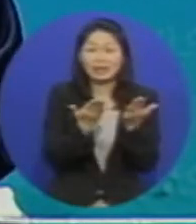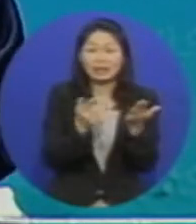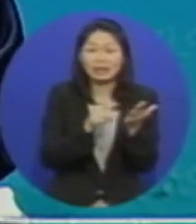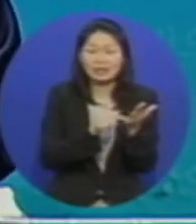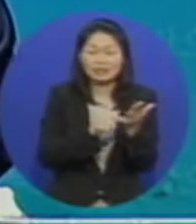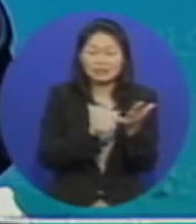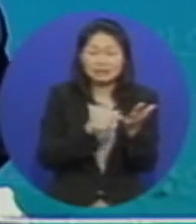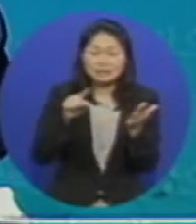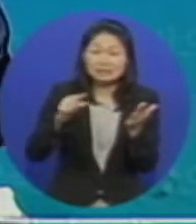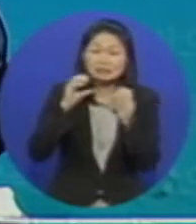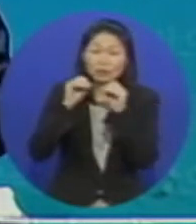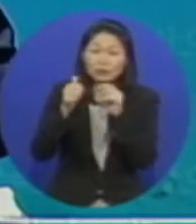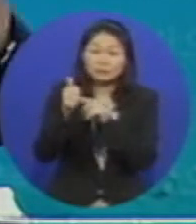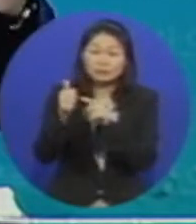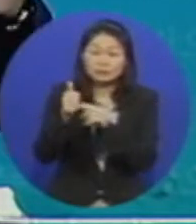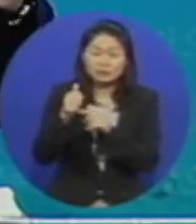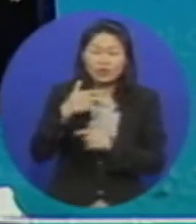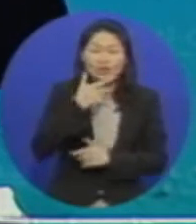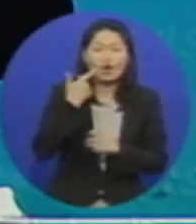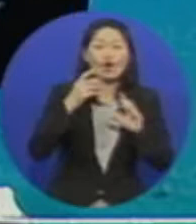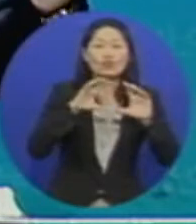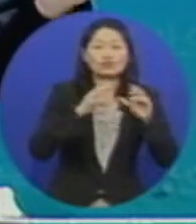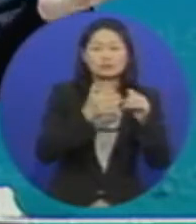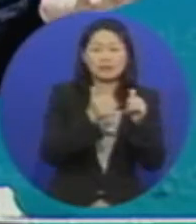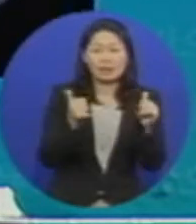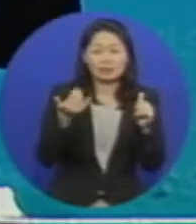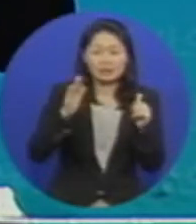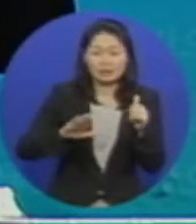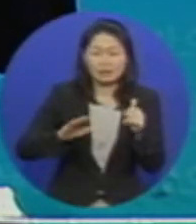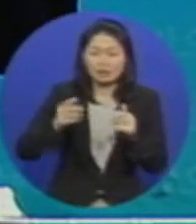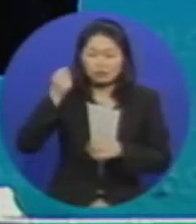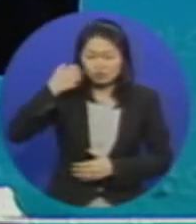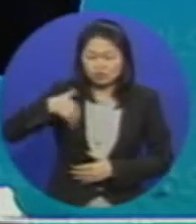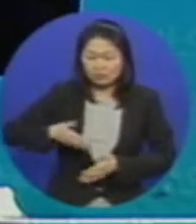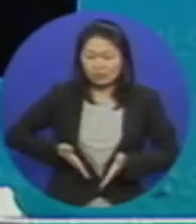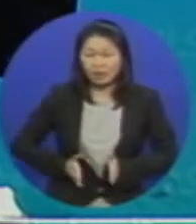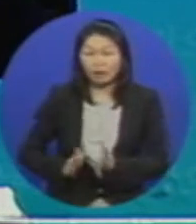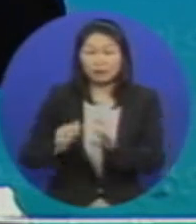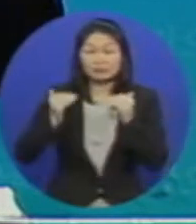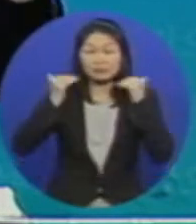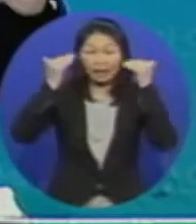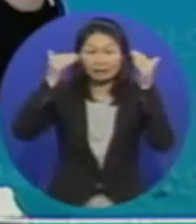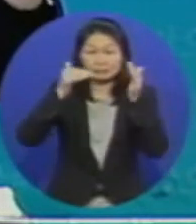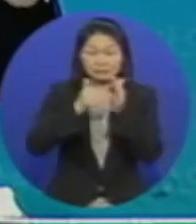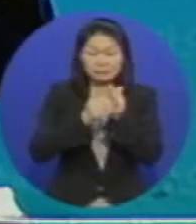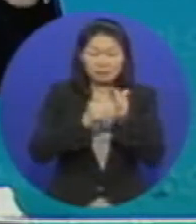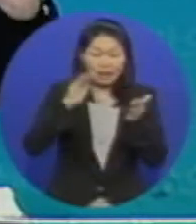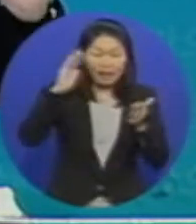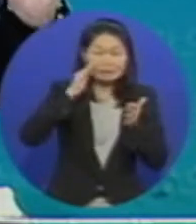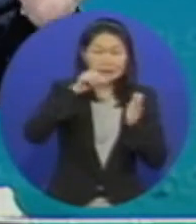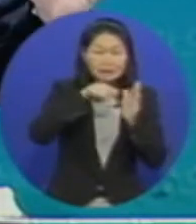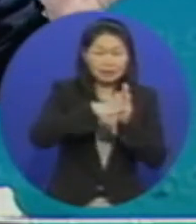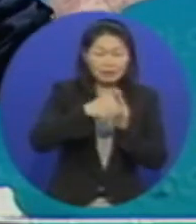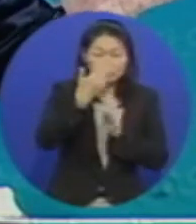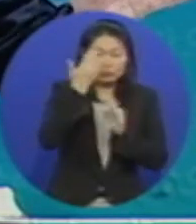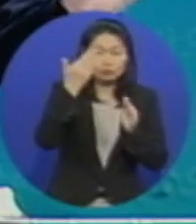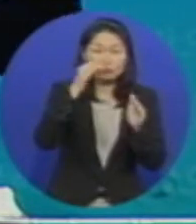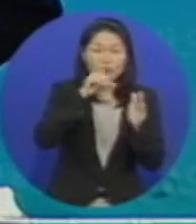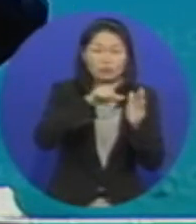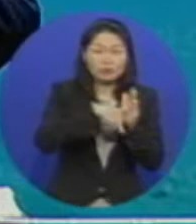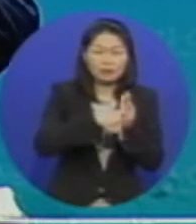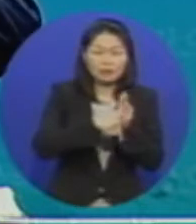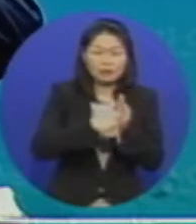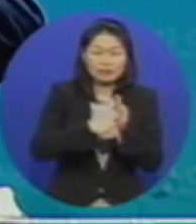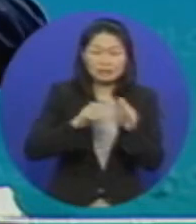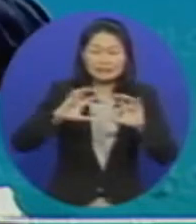카트 선교사님은 영국 사람인데 중국의 3 태어나서 자랐습니다 그런데 학생때 청소년 때 세계